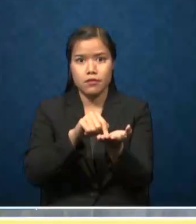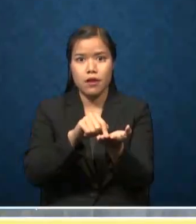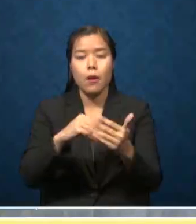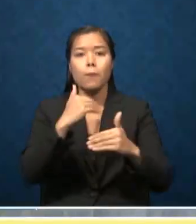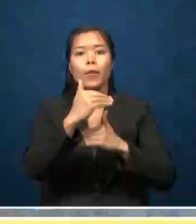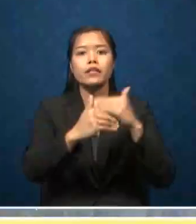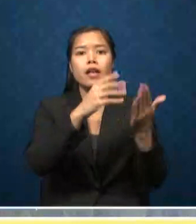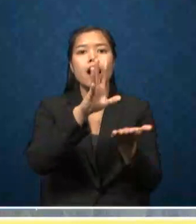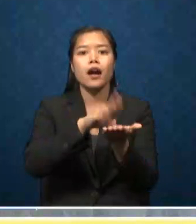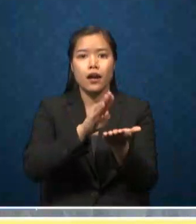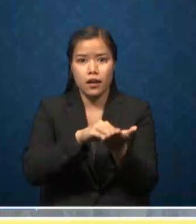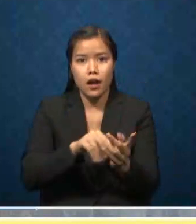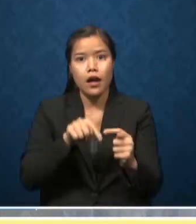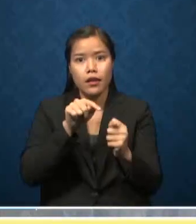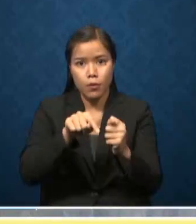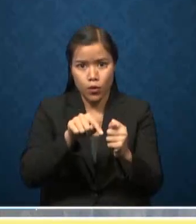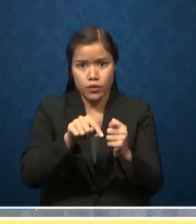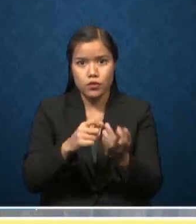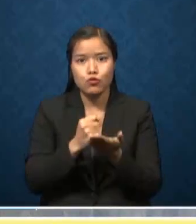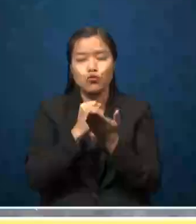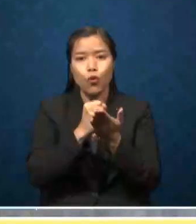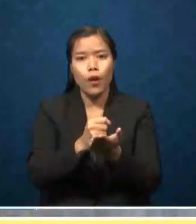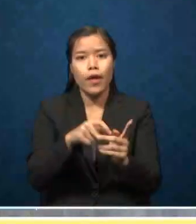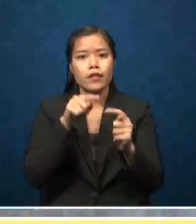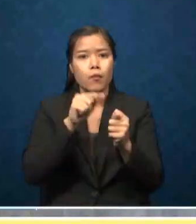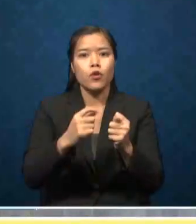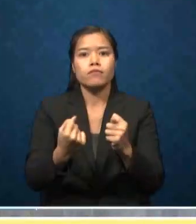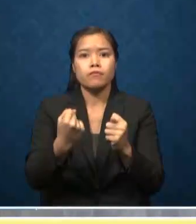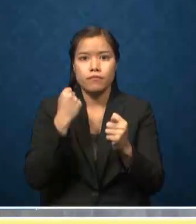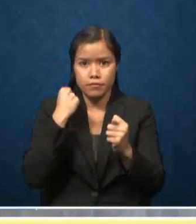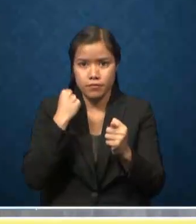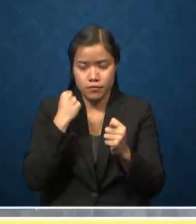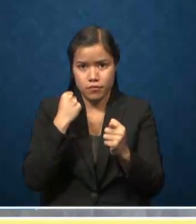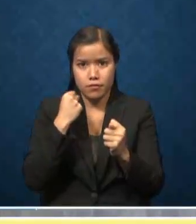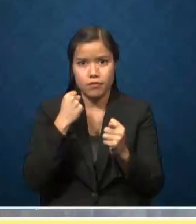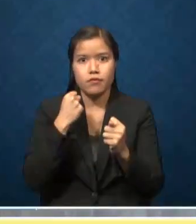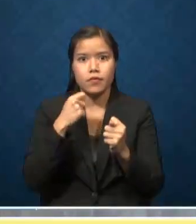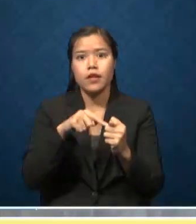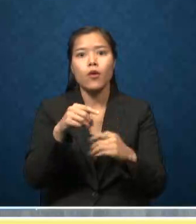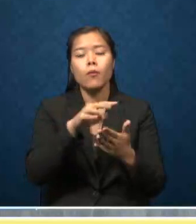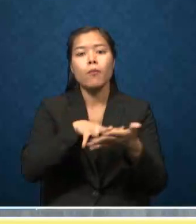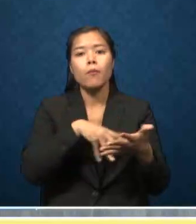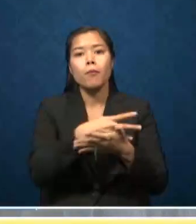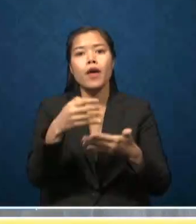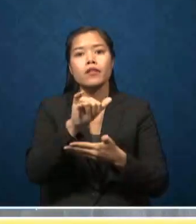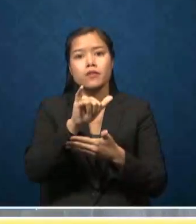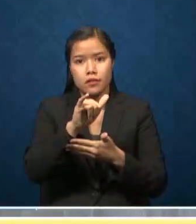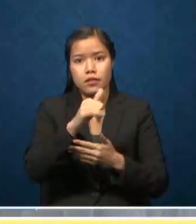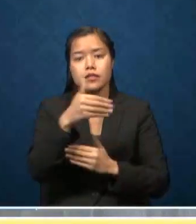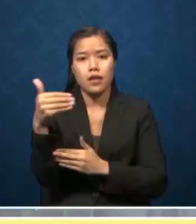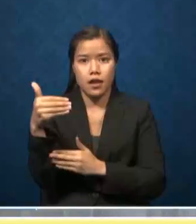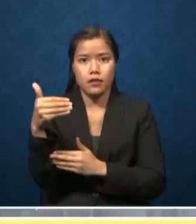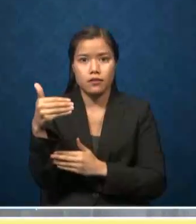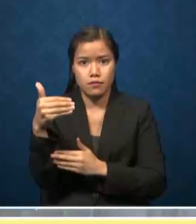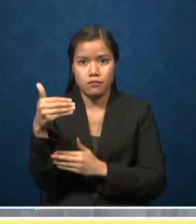ระบบข้อมูลตำบลรองรับการจัดการตำบลเข้มแข็งแบบหุ้นส่วนตามยุทธศาสตร์ชาติด้านที่ 4สร้างโอกาสและความเสมอภาคสังคม